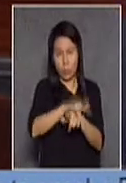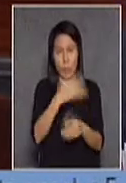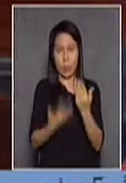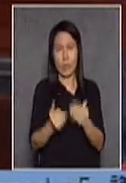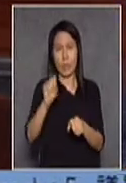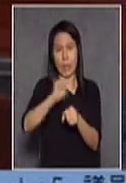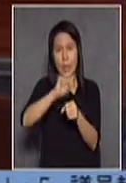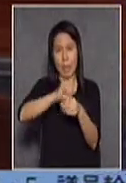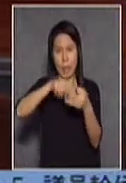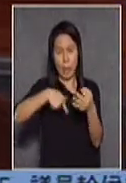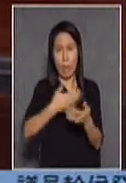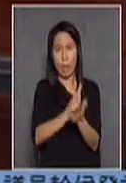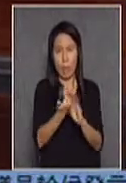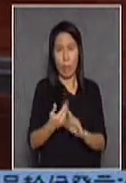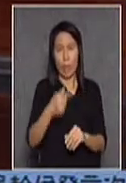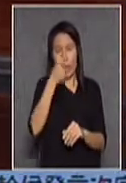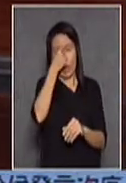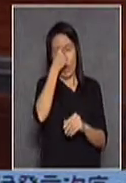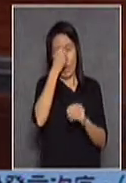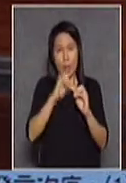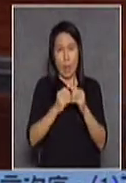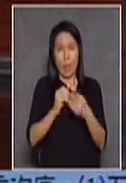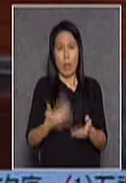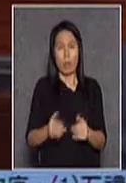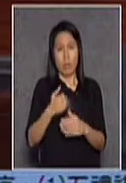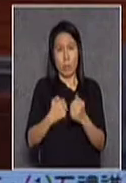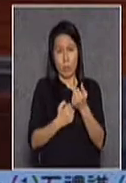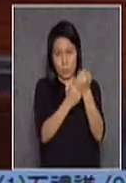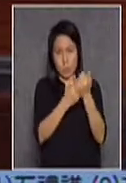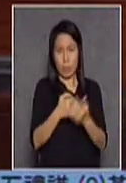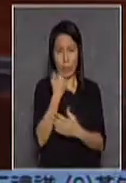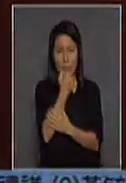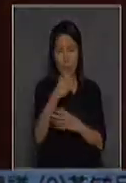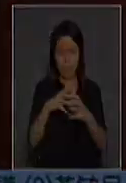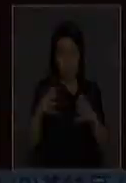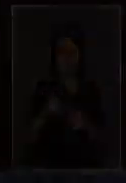等咁咧，係呢個極為苦楚。所以我是支持这个反对扩大输入外劳。